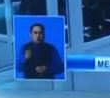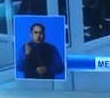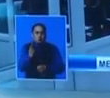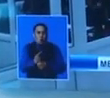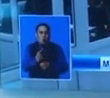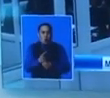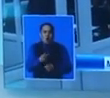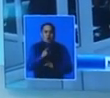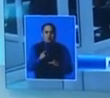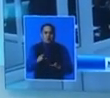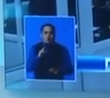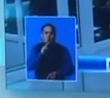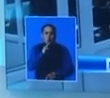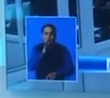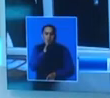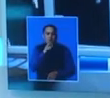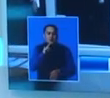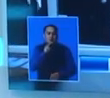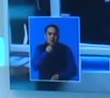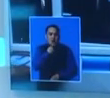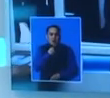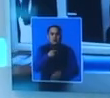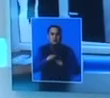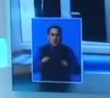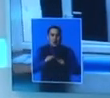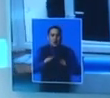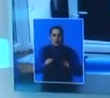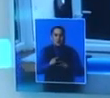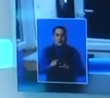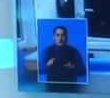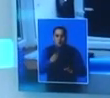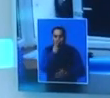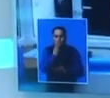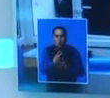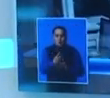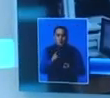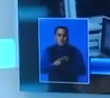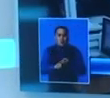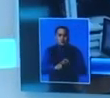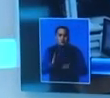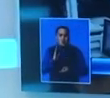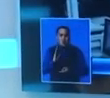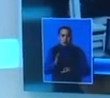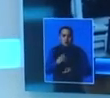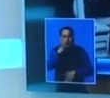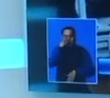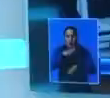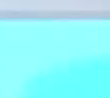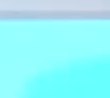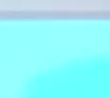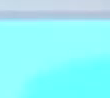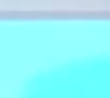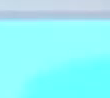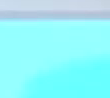Азаматтардың уақытын үнемдеу. Мұнда электронды үкімет порталы көп насихатталады. Тұрғындармен көзбе-көз байланыс күшейтіледі. Сервистік әкімдік екі қабаттан тұрады.